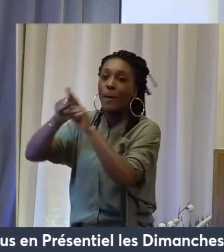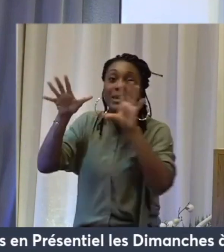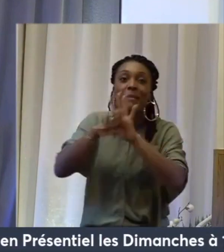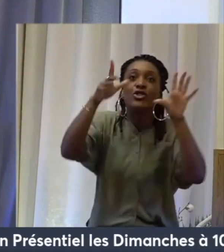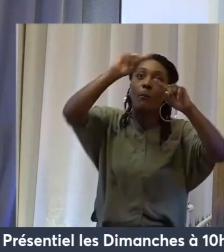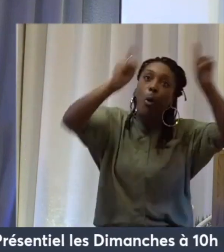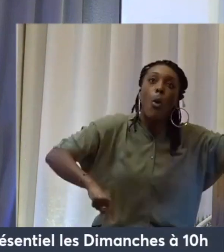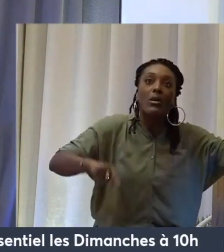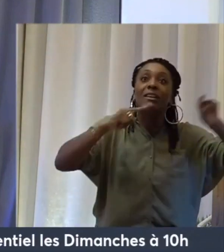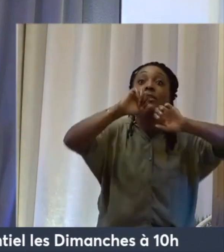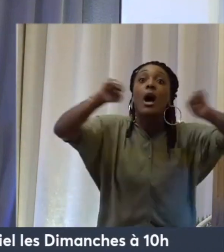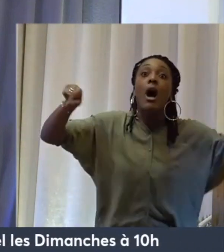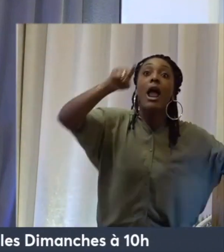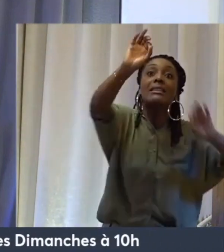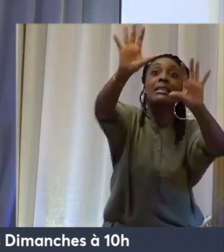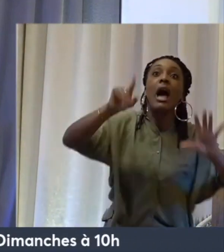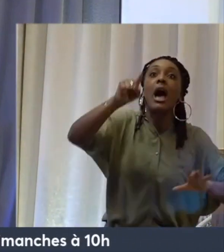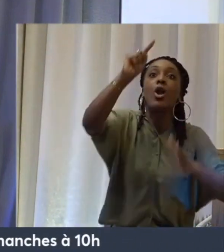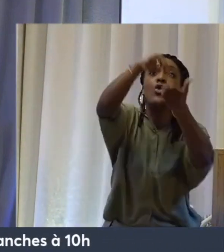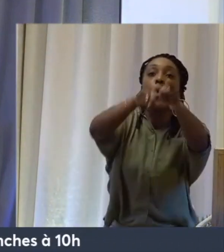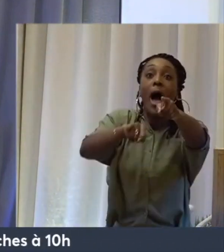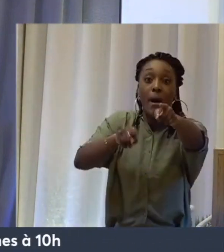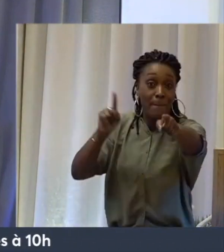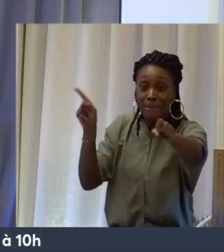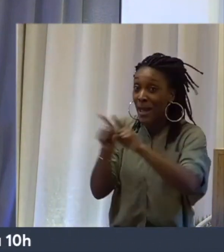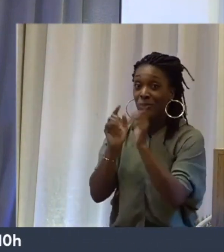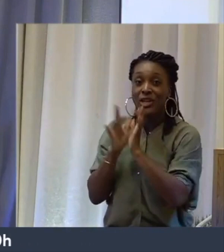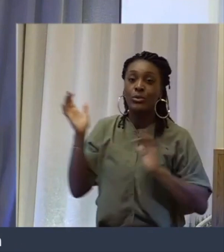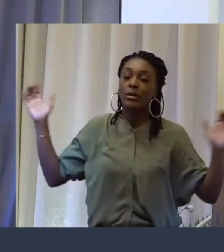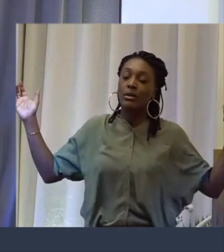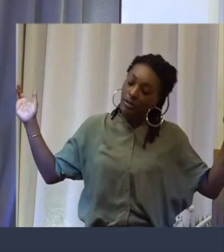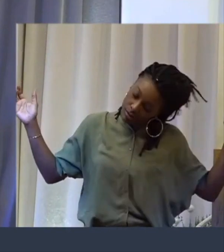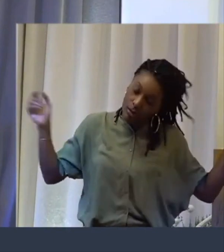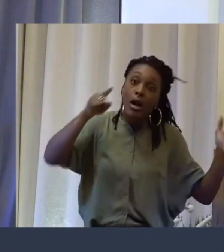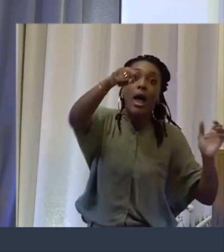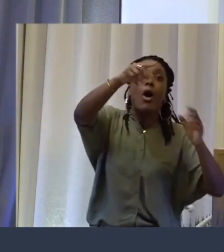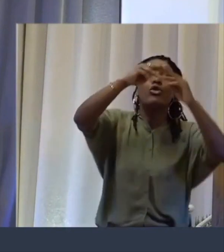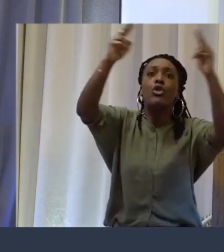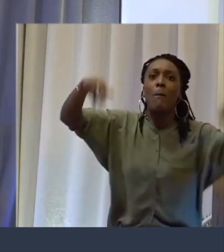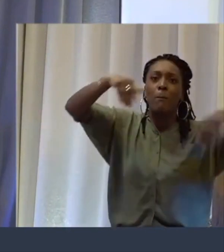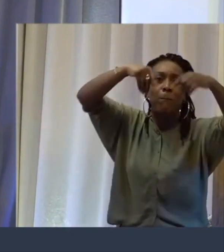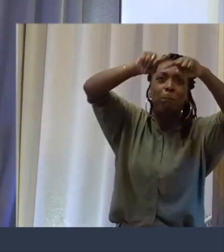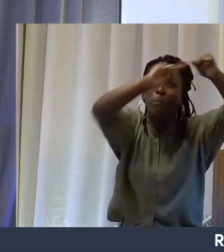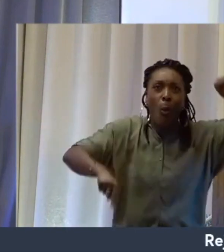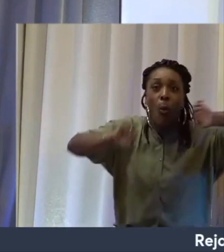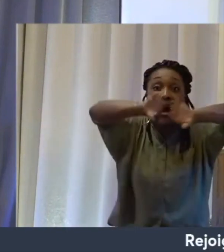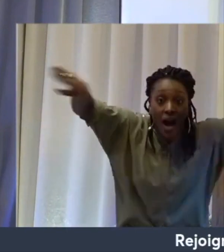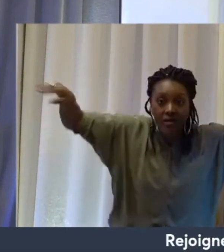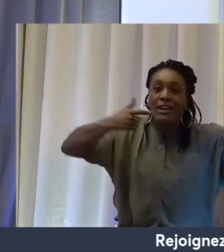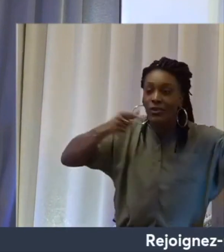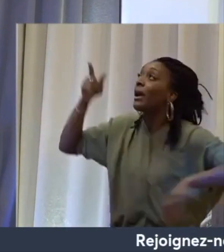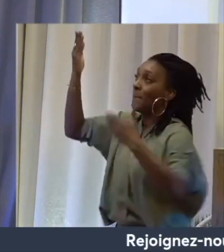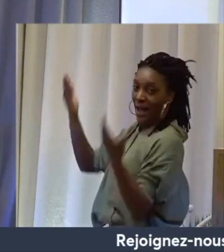Jésus, tu as accès auprès du Père immédiatement. C'est pas après avoir fait une expiation